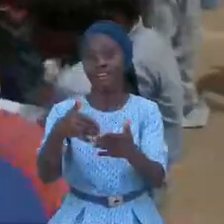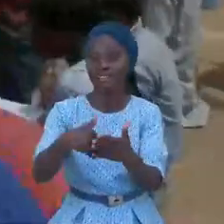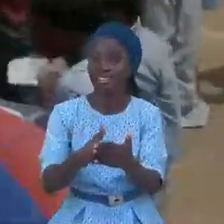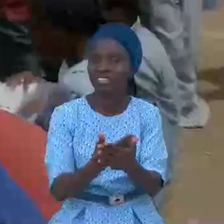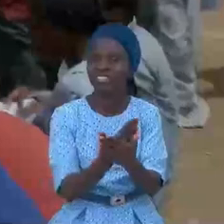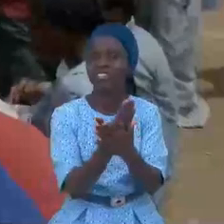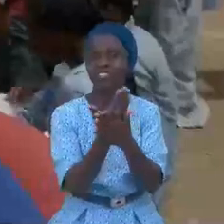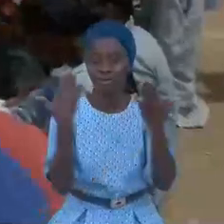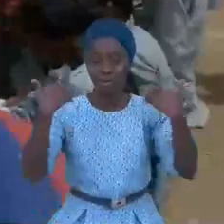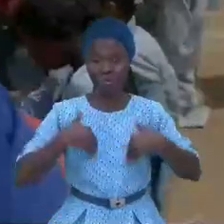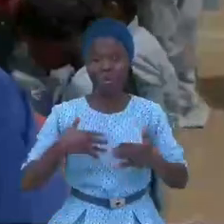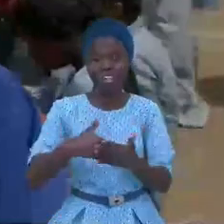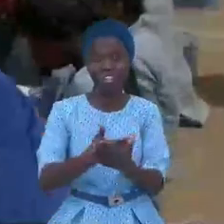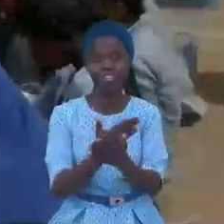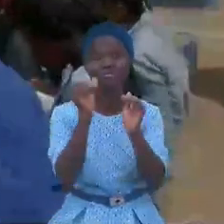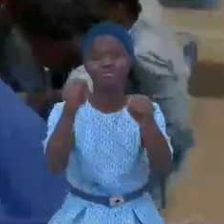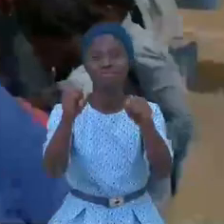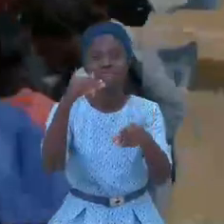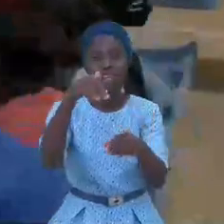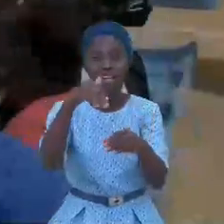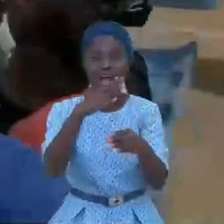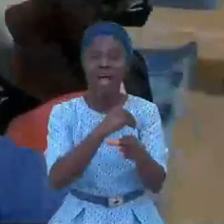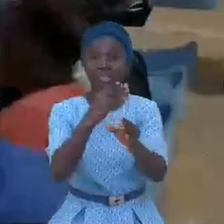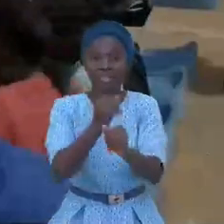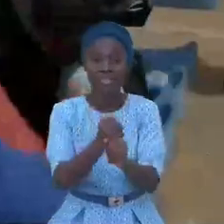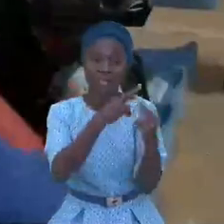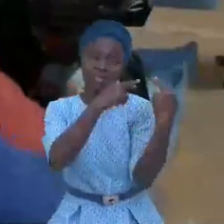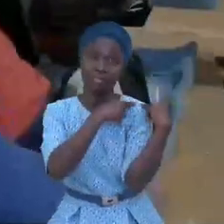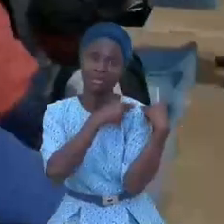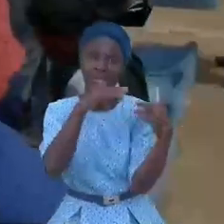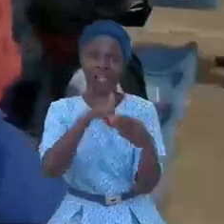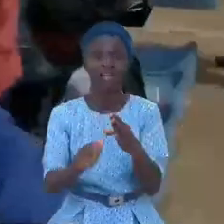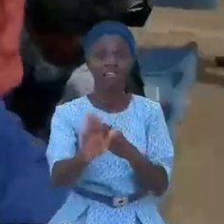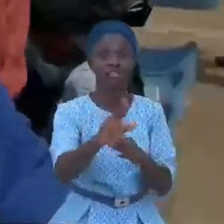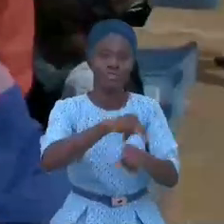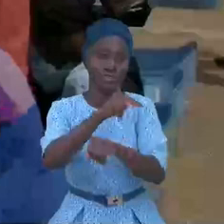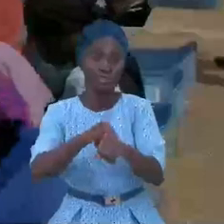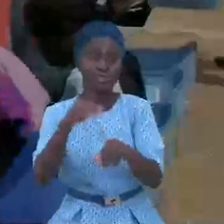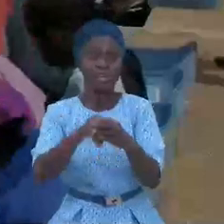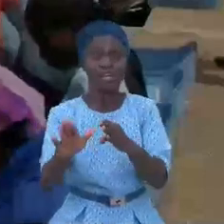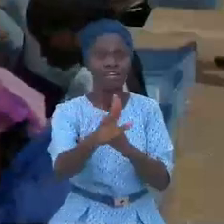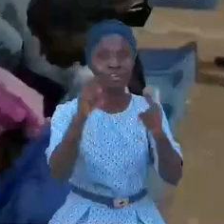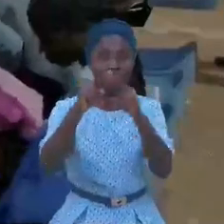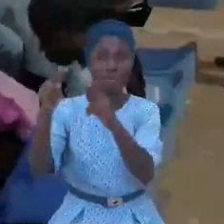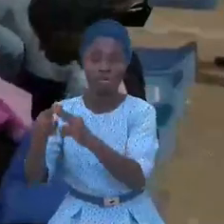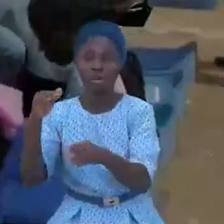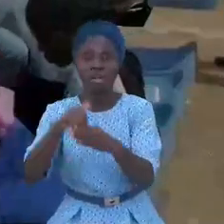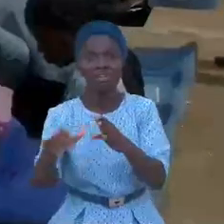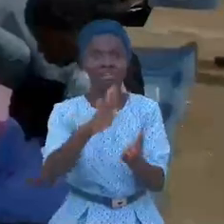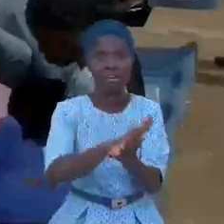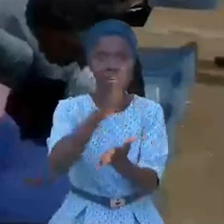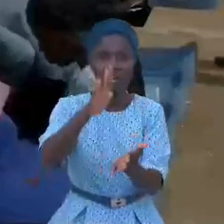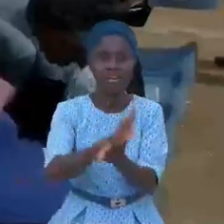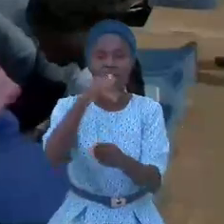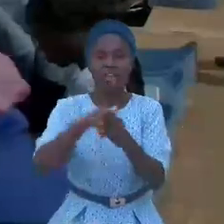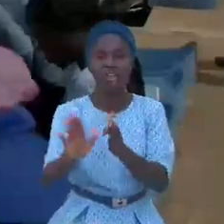à prendre de nouvelles responsabilités dans ta nation, dans ta communauté, dans ton collège, dans ton université,